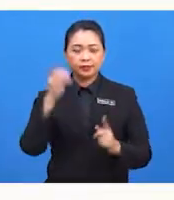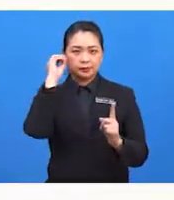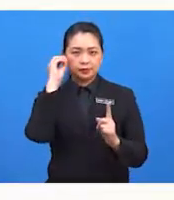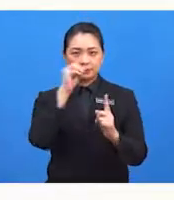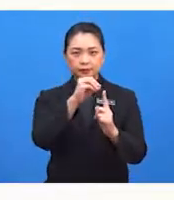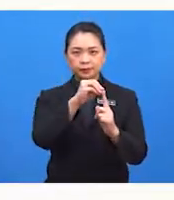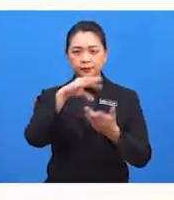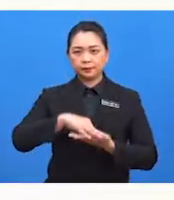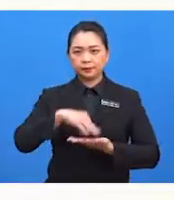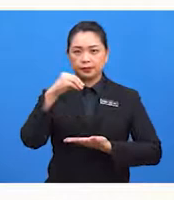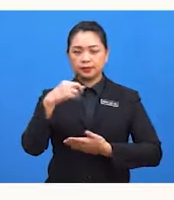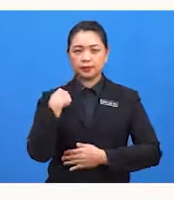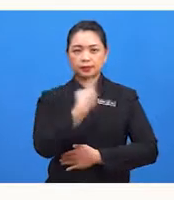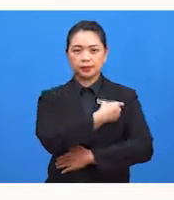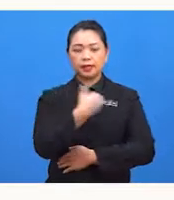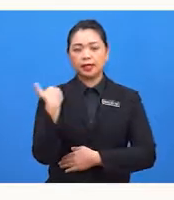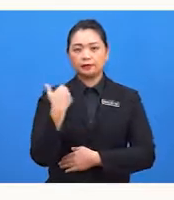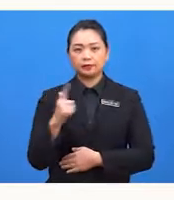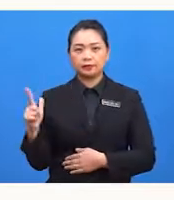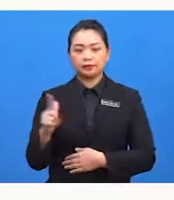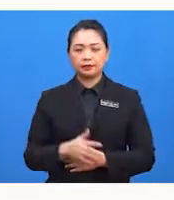Objektif pembelajaran kita adalah